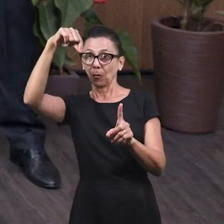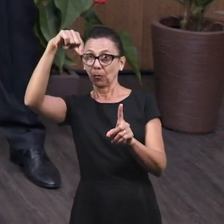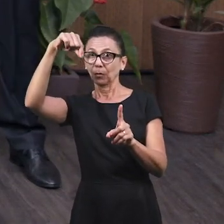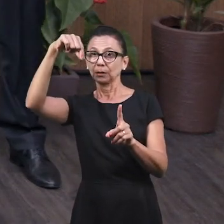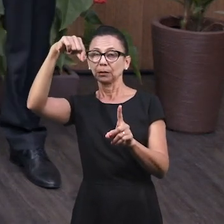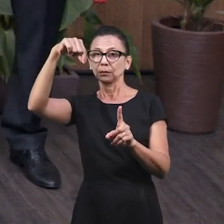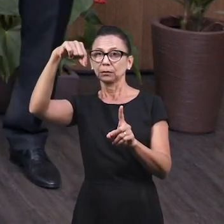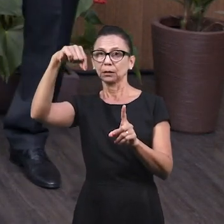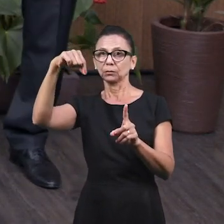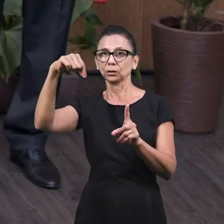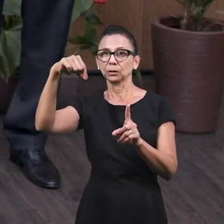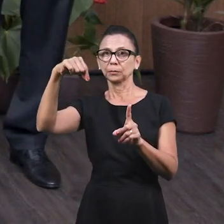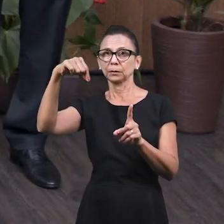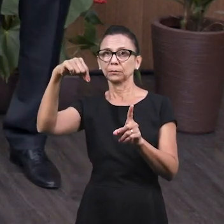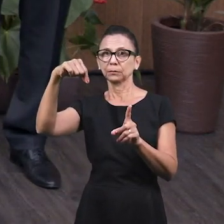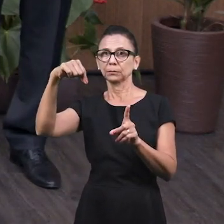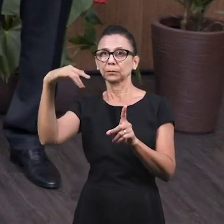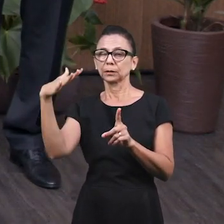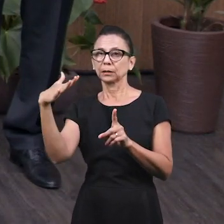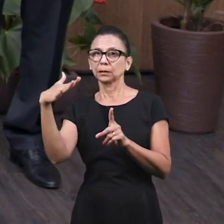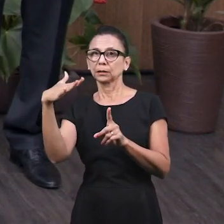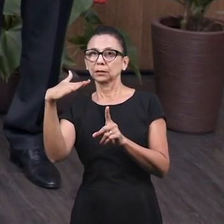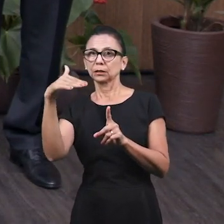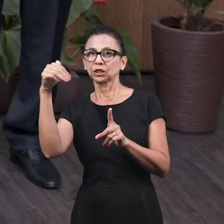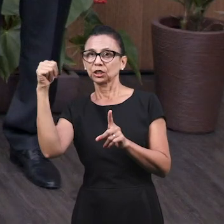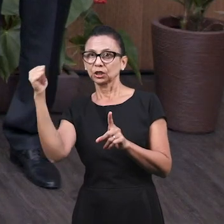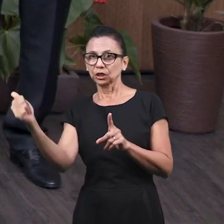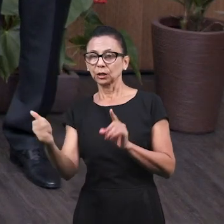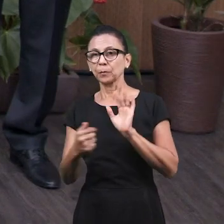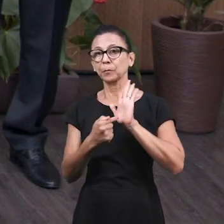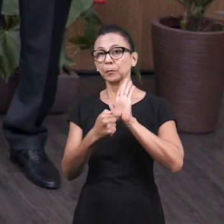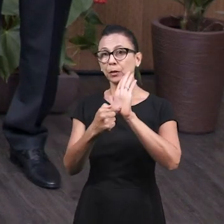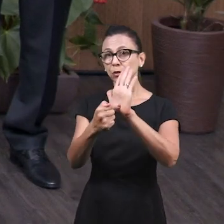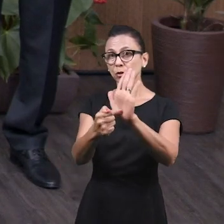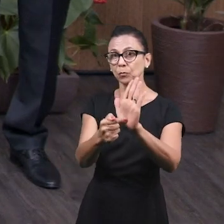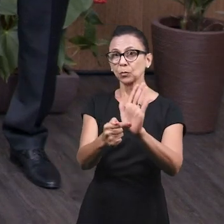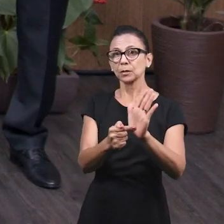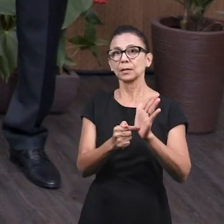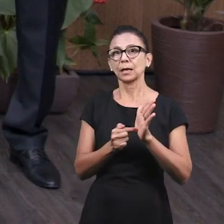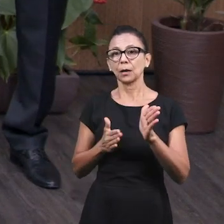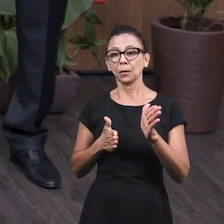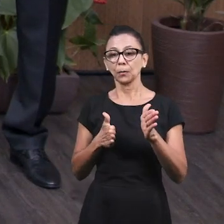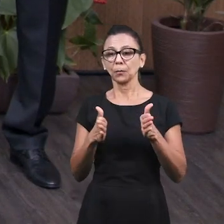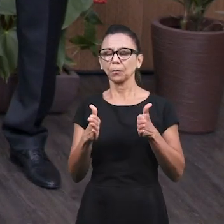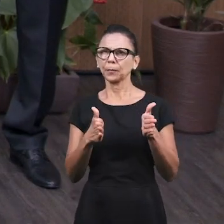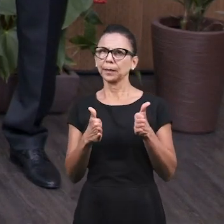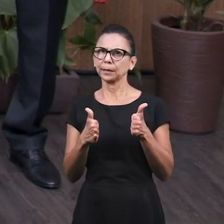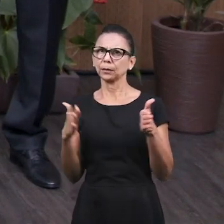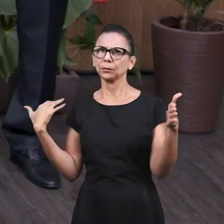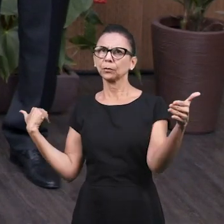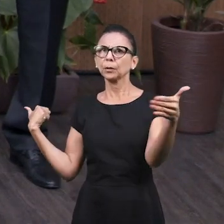покажет нам другую жизнь, которая существует вне этой жизни. И дни ее